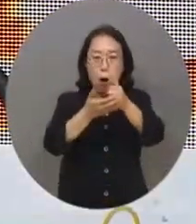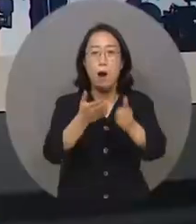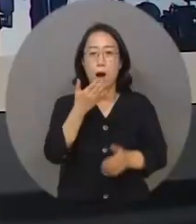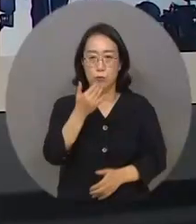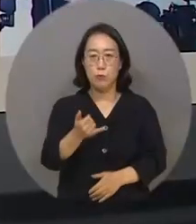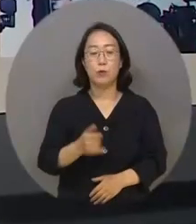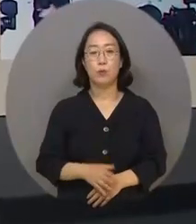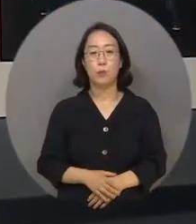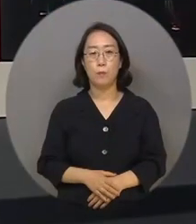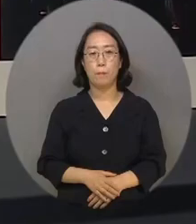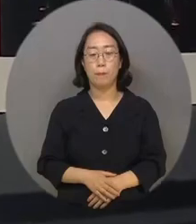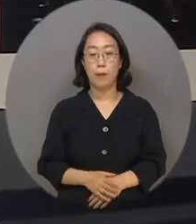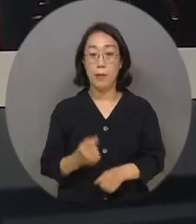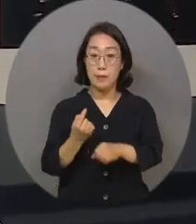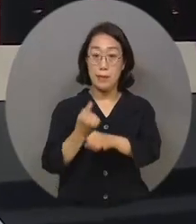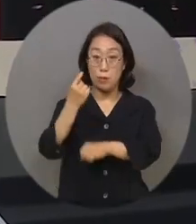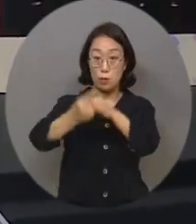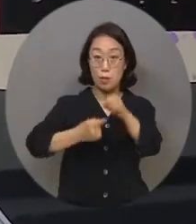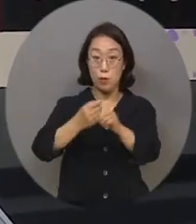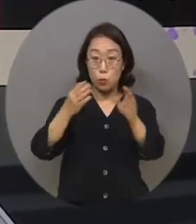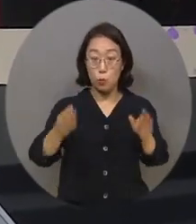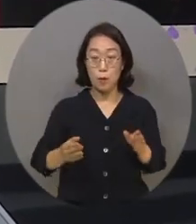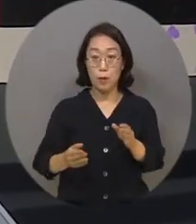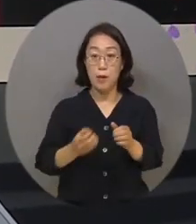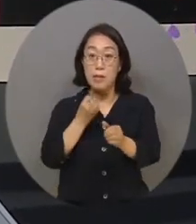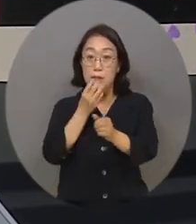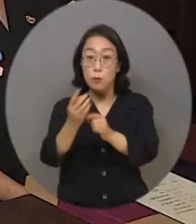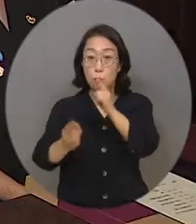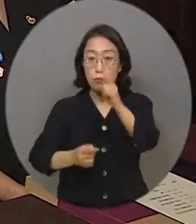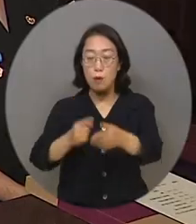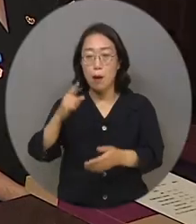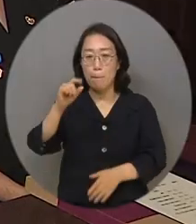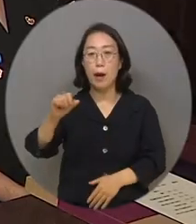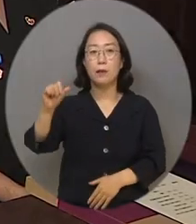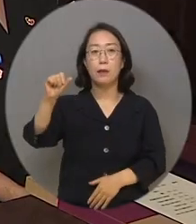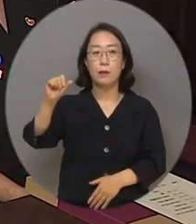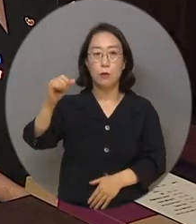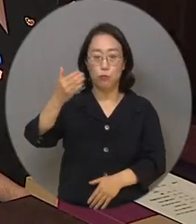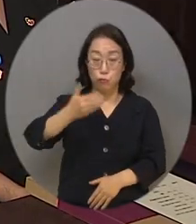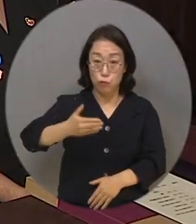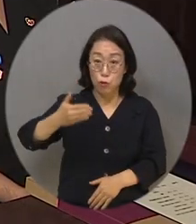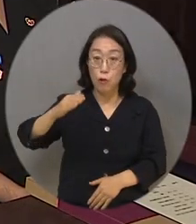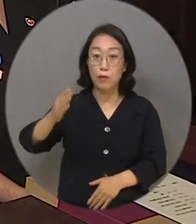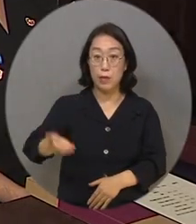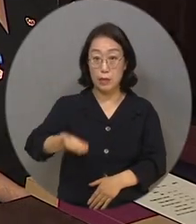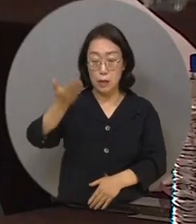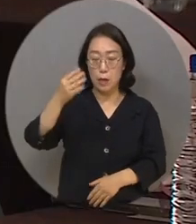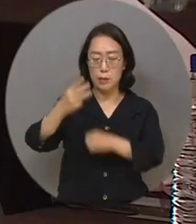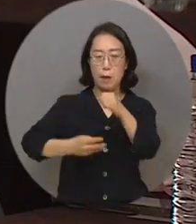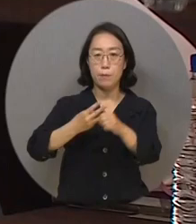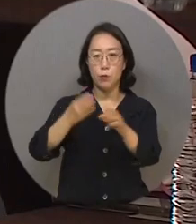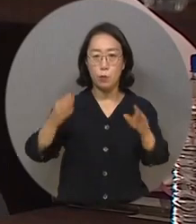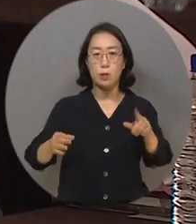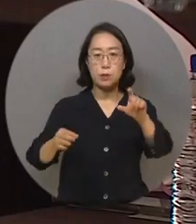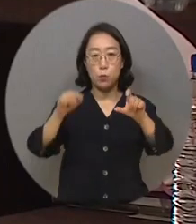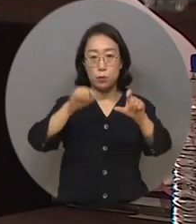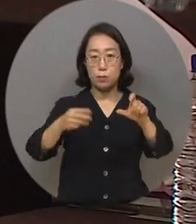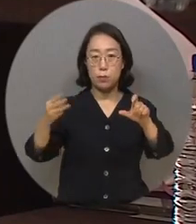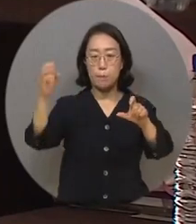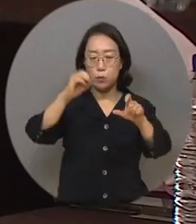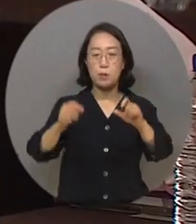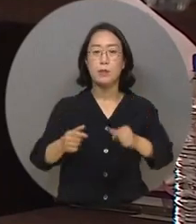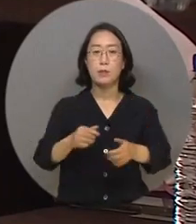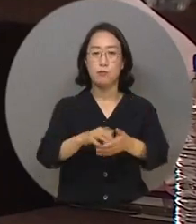있도록 지난해 접수된 노인학대 신고는 19,512건으로 최근 3년간 약 15.3%